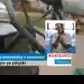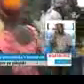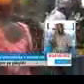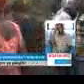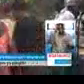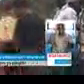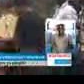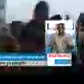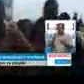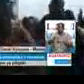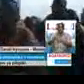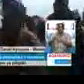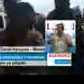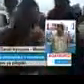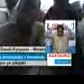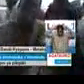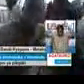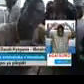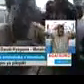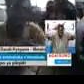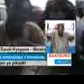asobole okutuukiriza ekirooto kye.